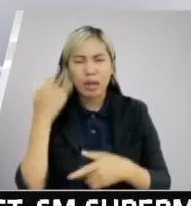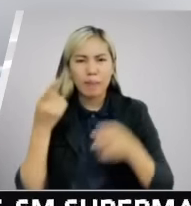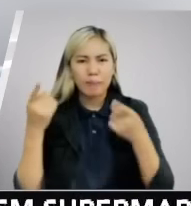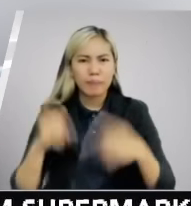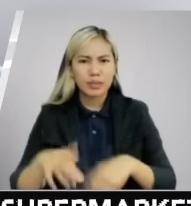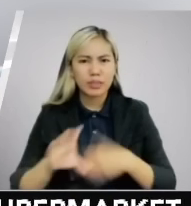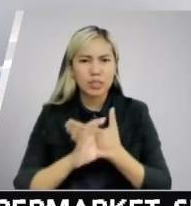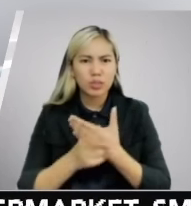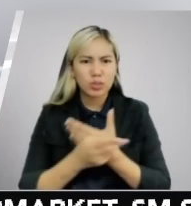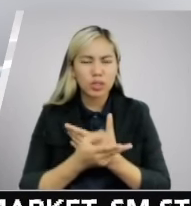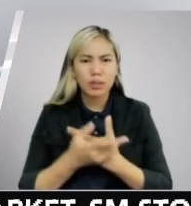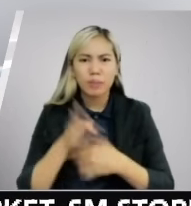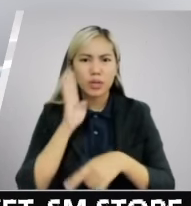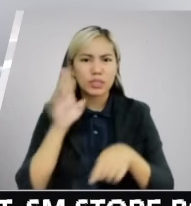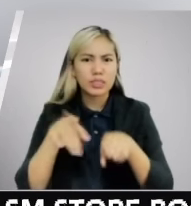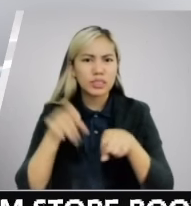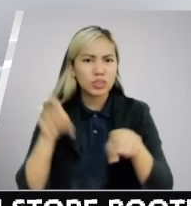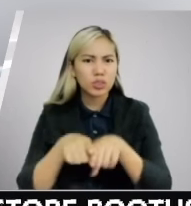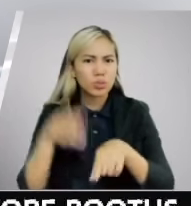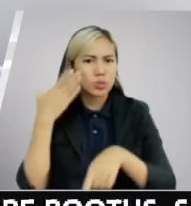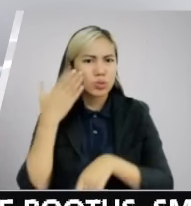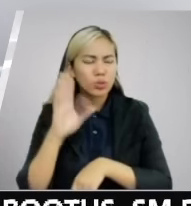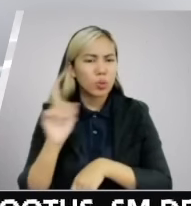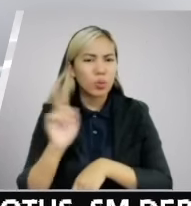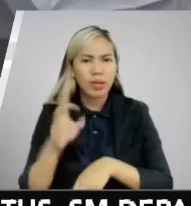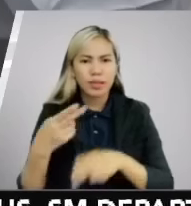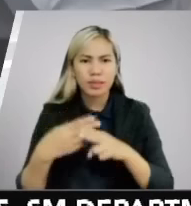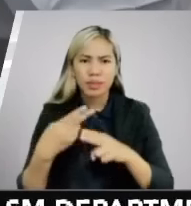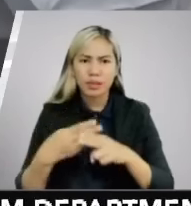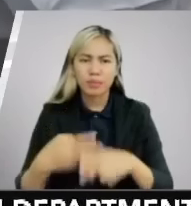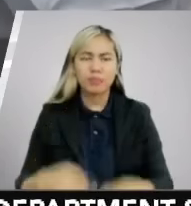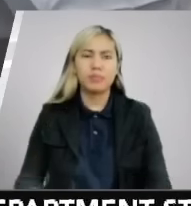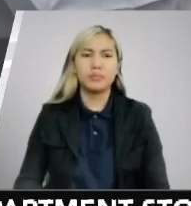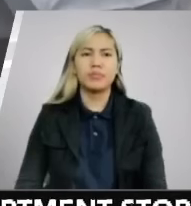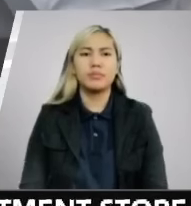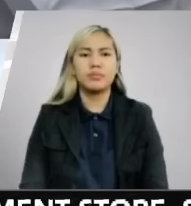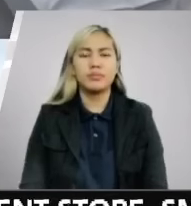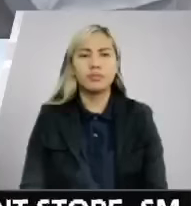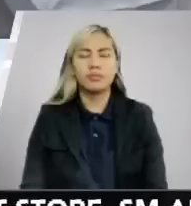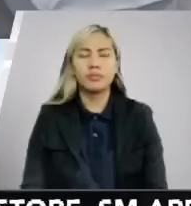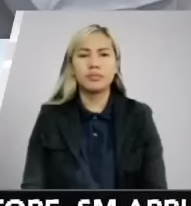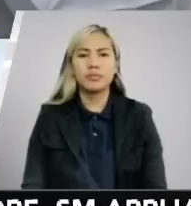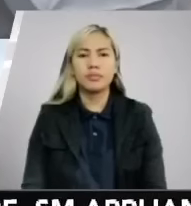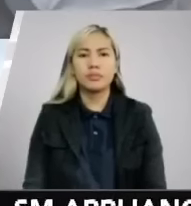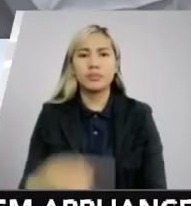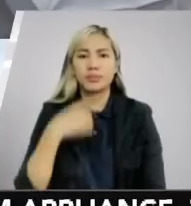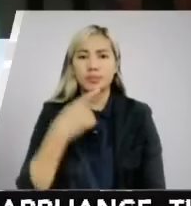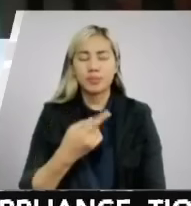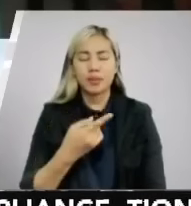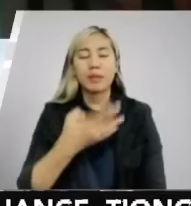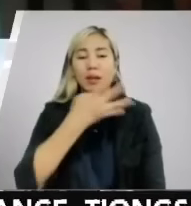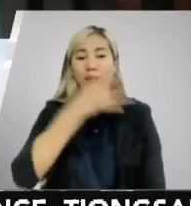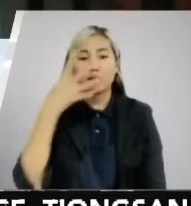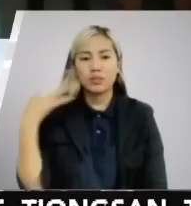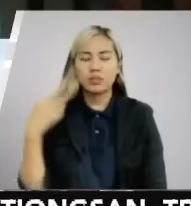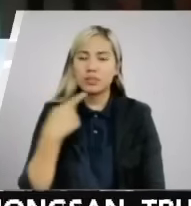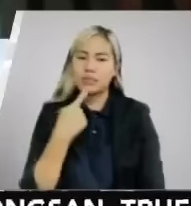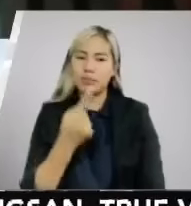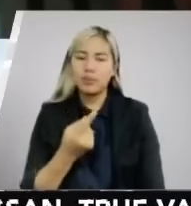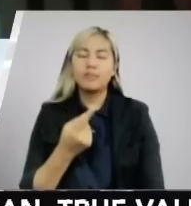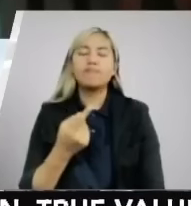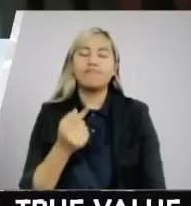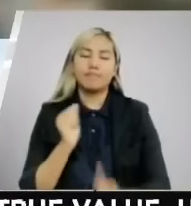mga kapatid niya, hindi na siya sure kung ano yung mga pangalan. Sabi ng BI, senyales ito na dinoktor lang ang kanilang